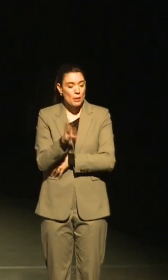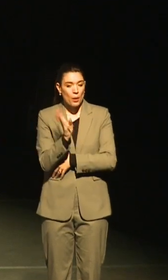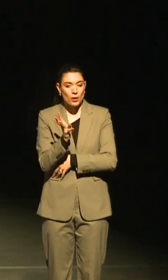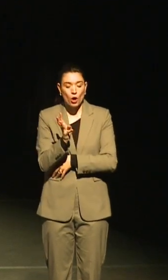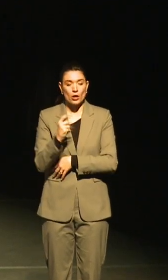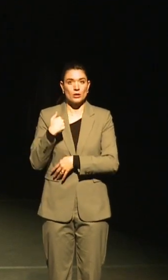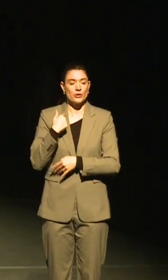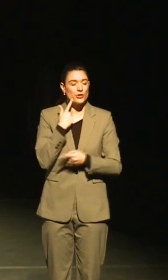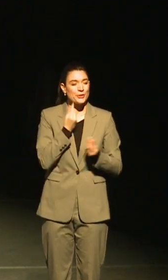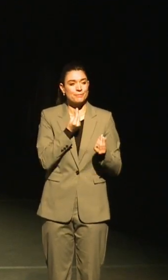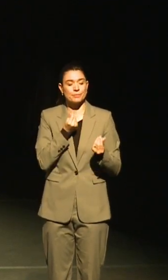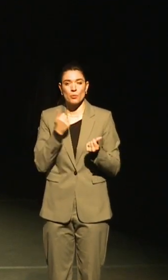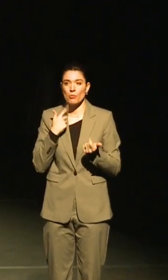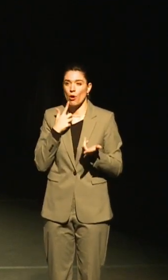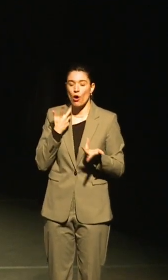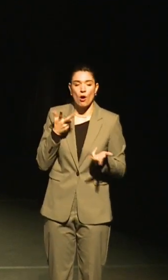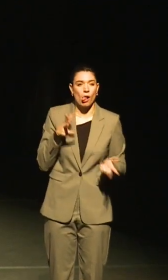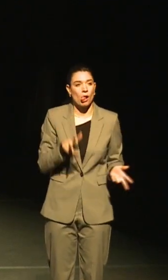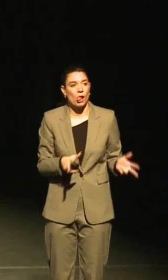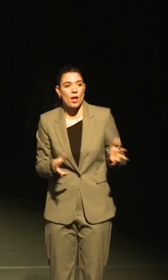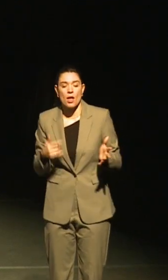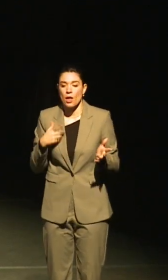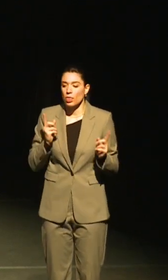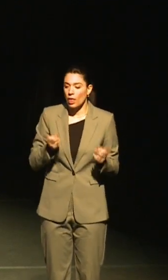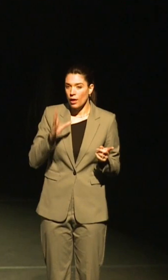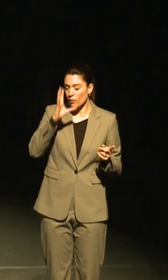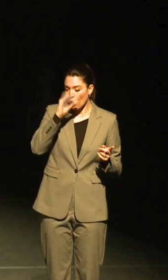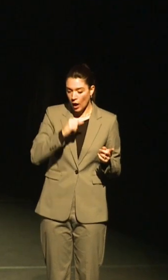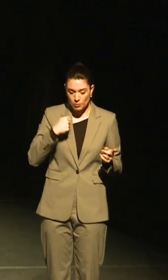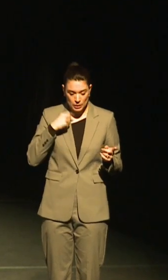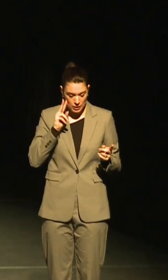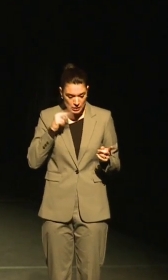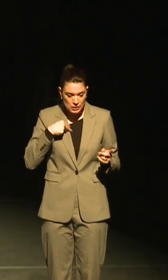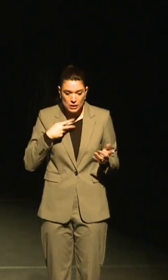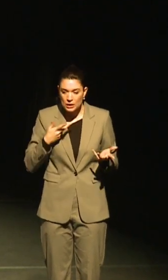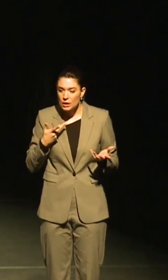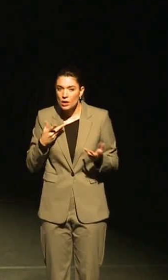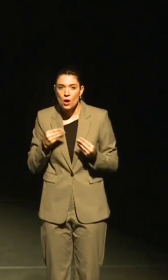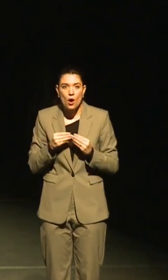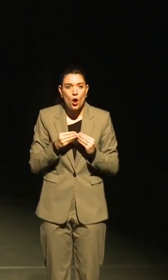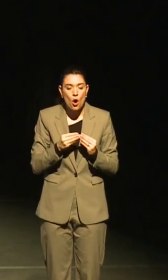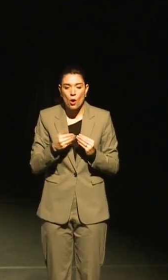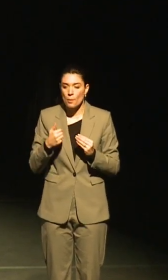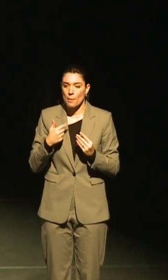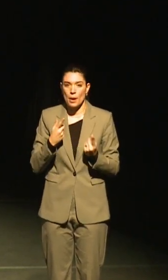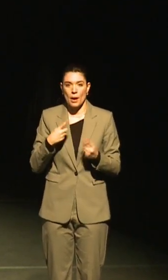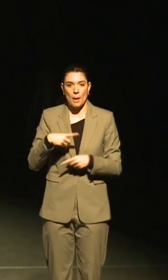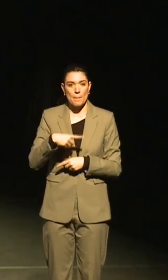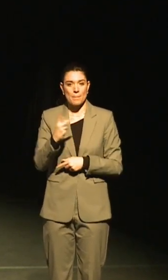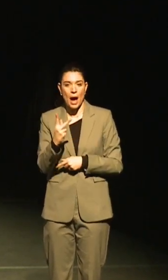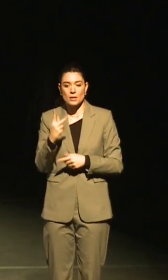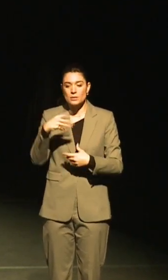stavo cercando di capire meglio insomma l'organizzazione nella quale mi ero inserita